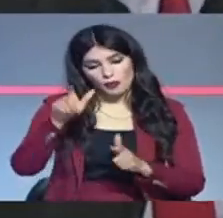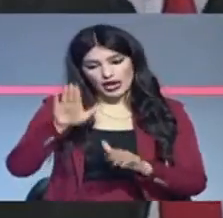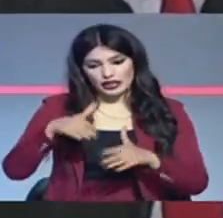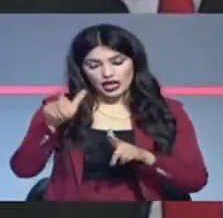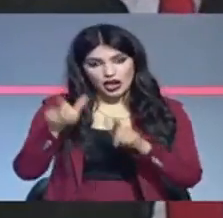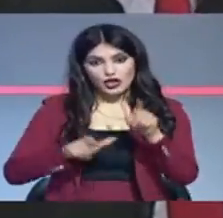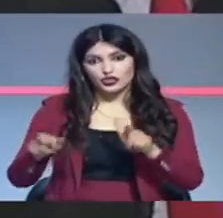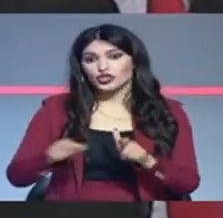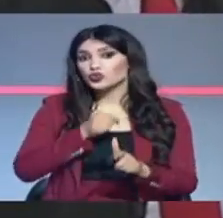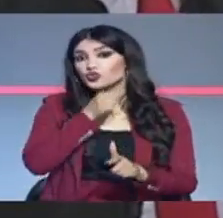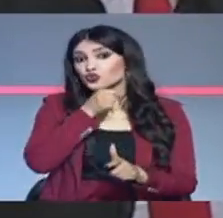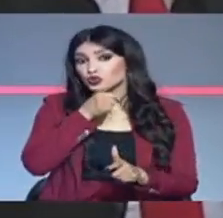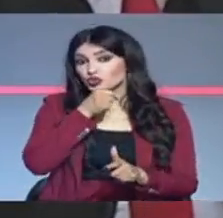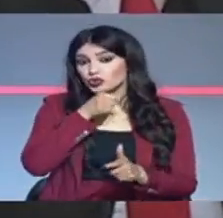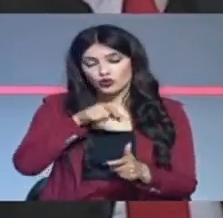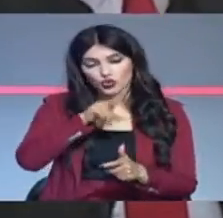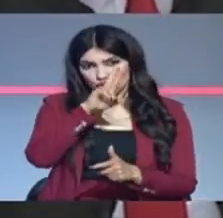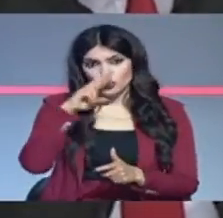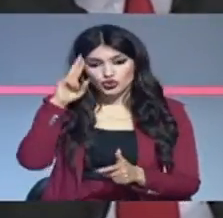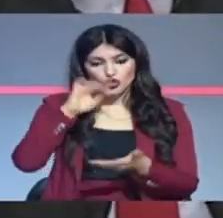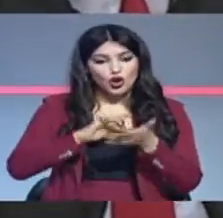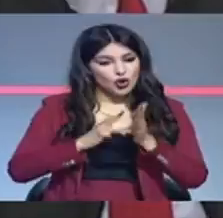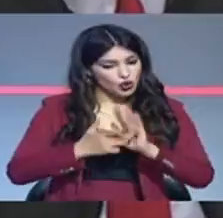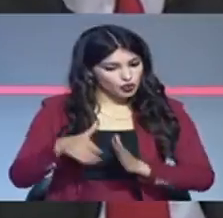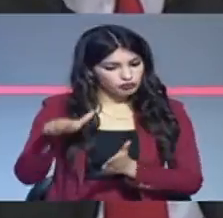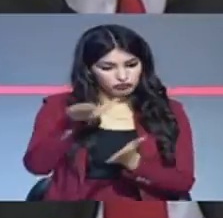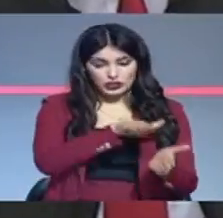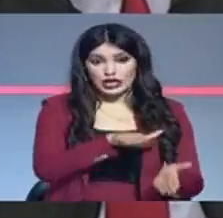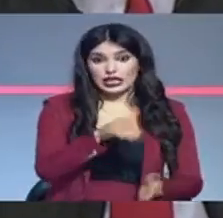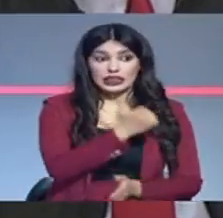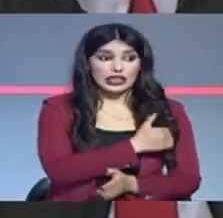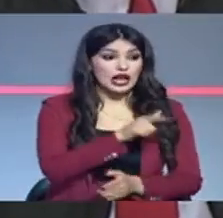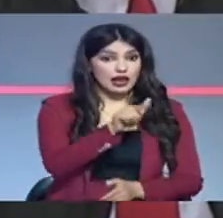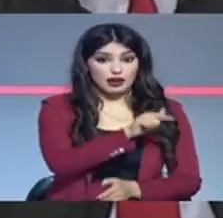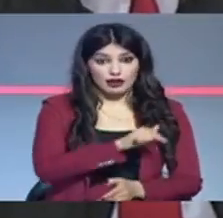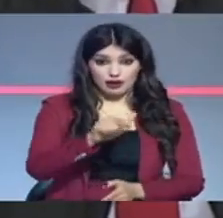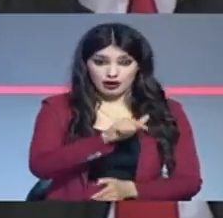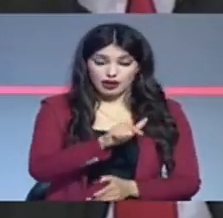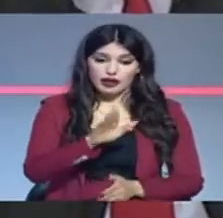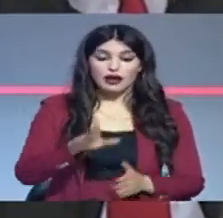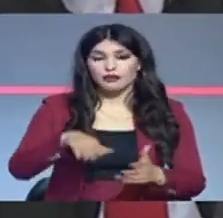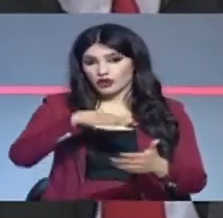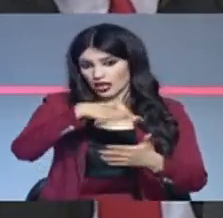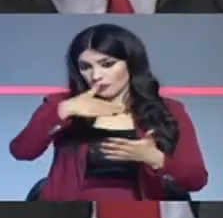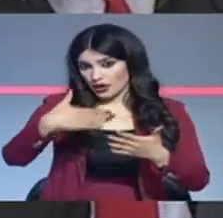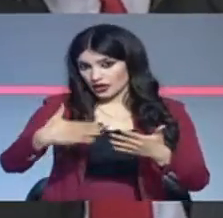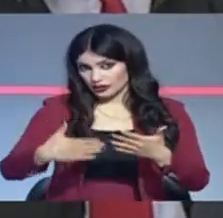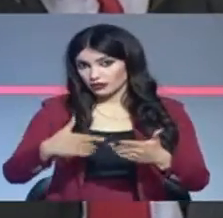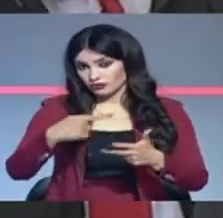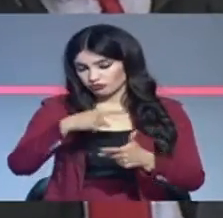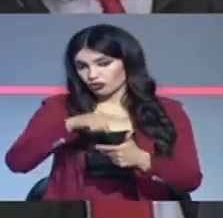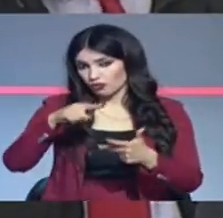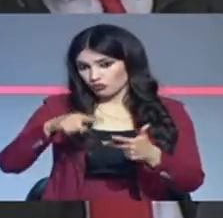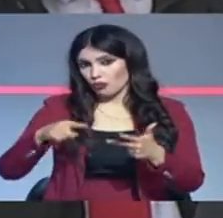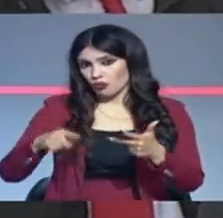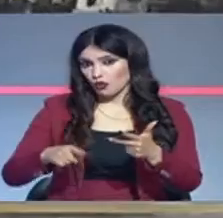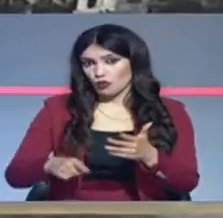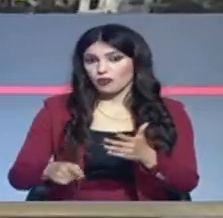اللي المتقدمين في السن وان شاء الله كل ما توفر التلقيح ننتقل اه الاولى والثانيه